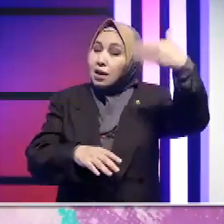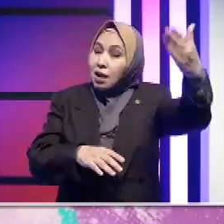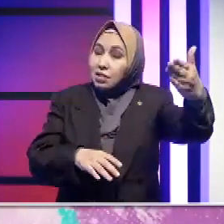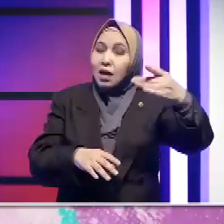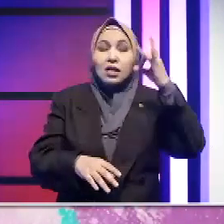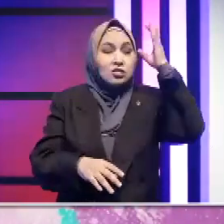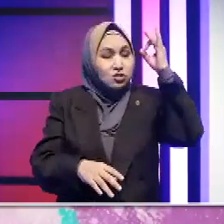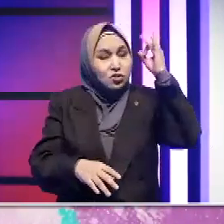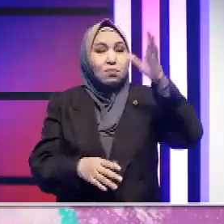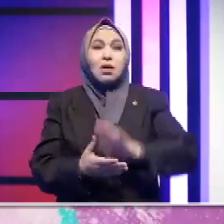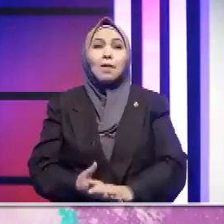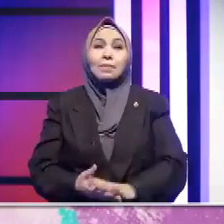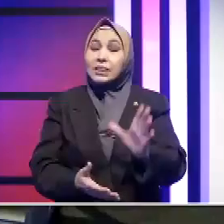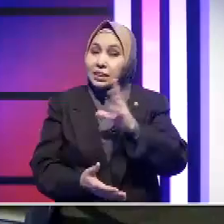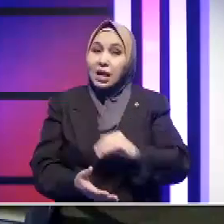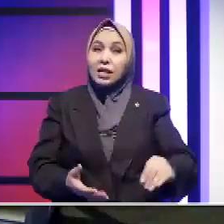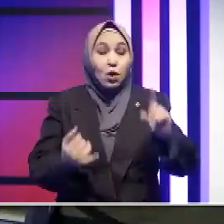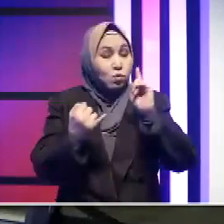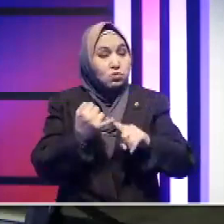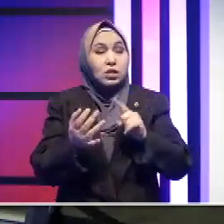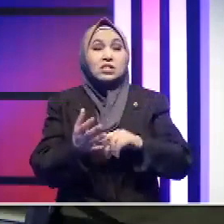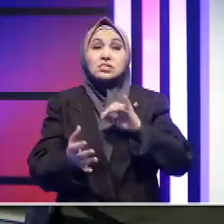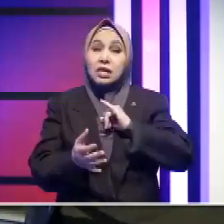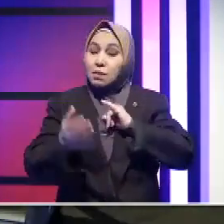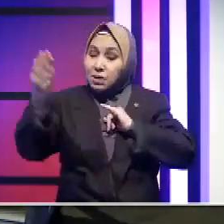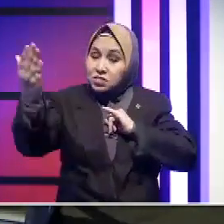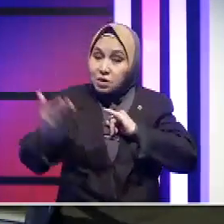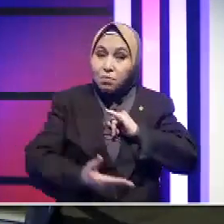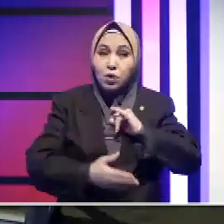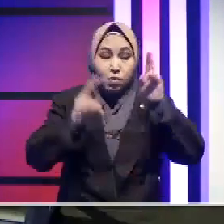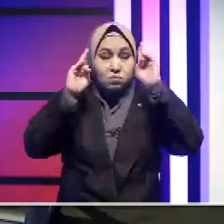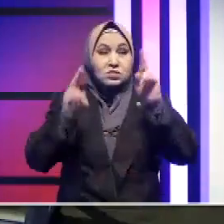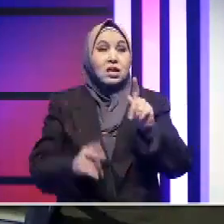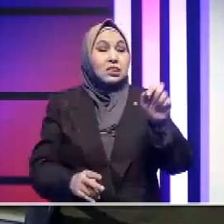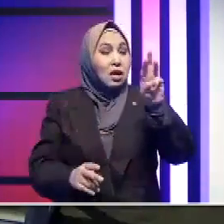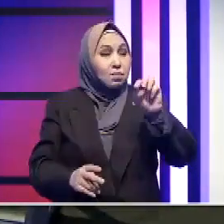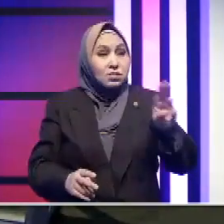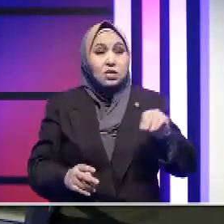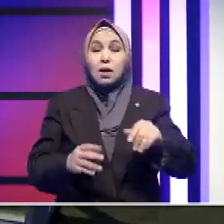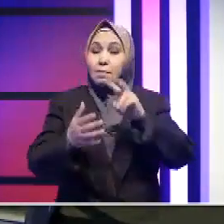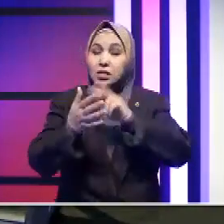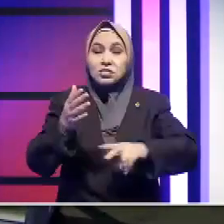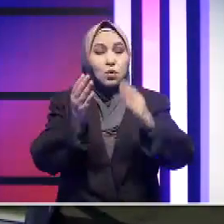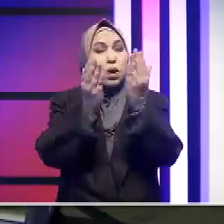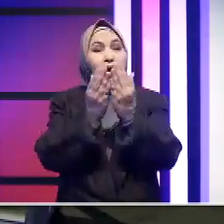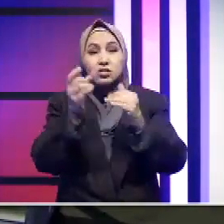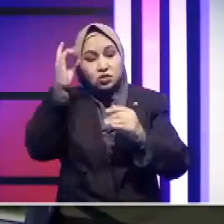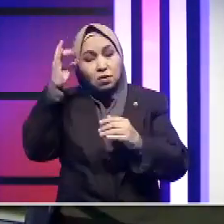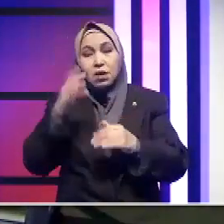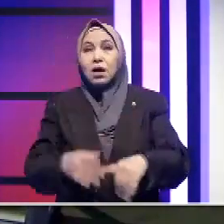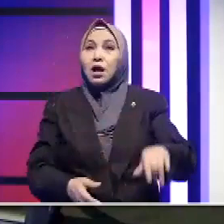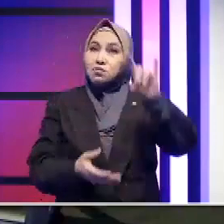insya Insyaallah dan di ujung ini saya menjemput ustadzi untuk itu membacakan do'a Insyaallah masih server